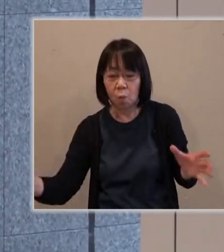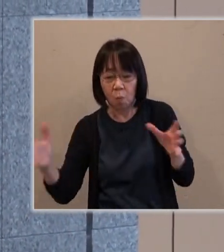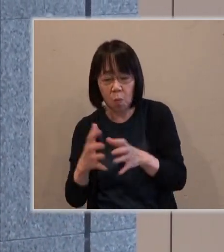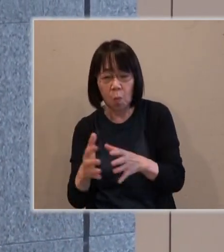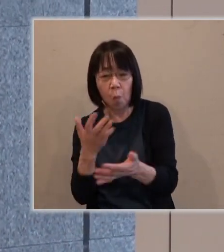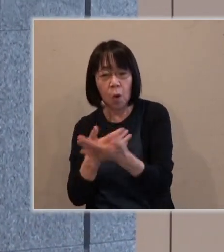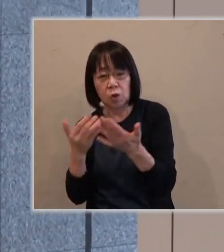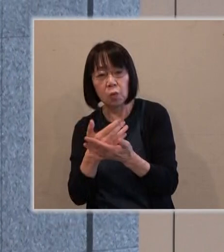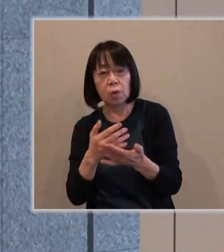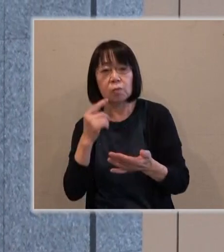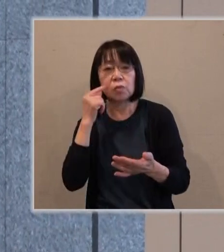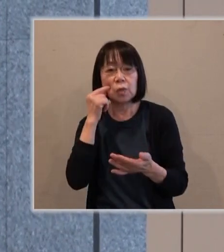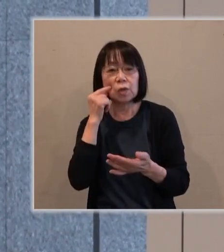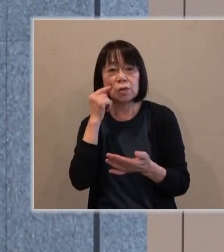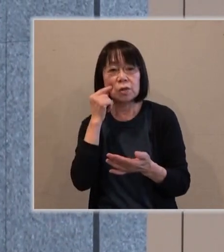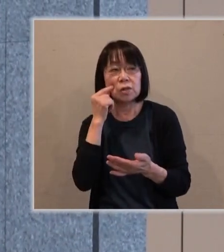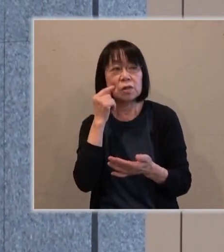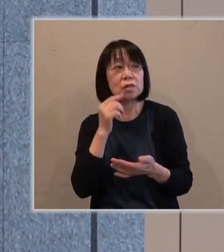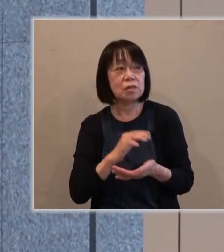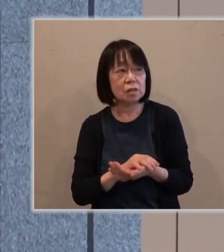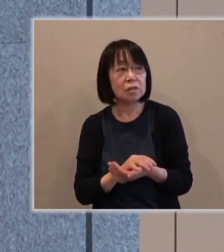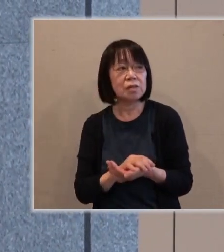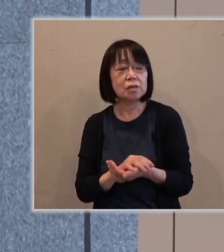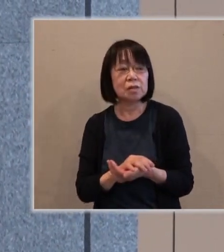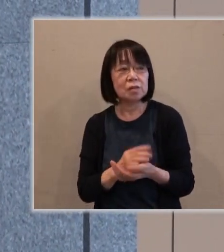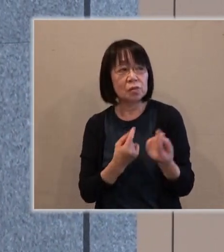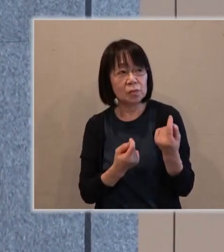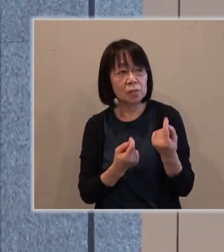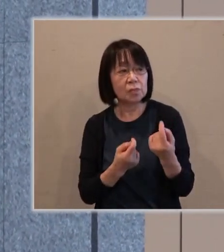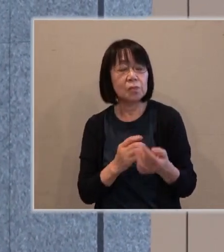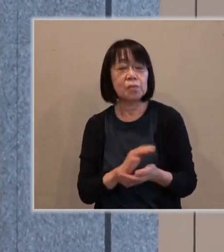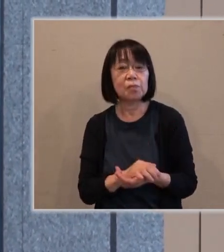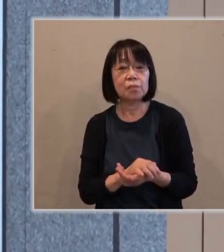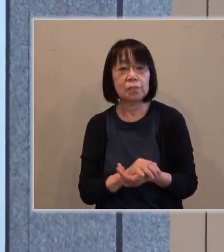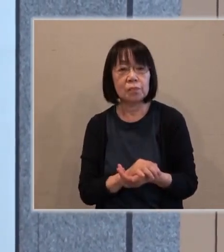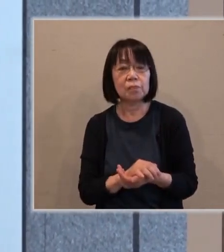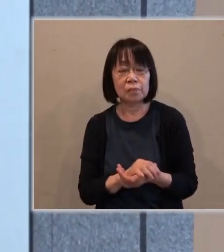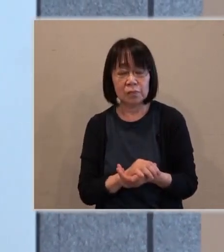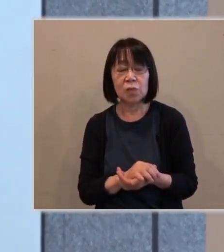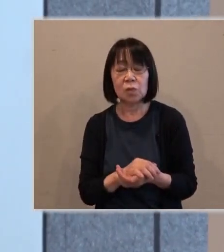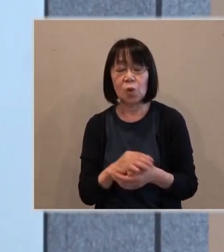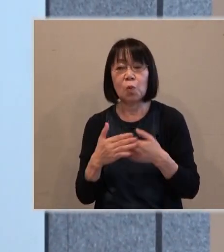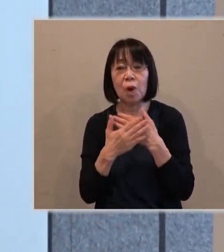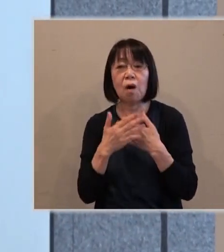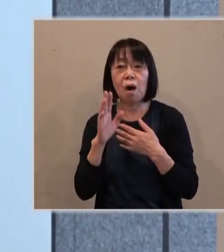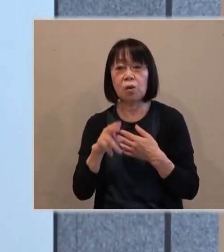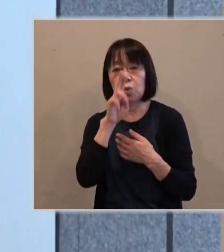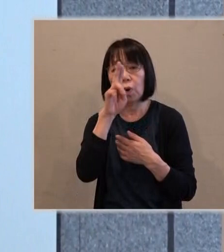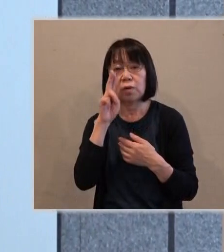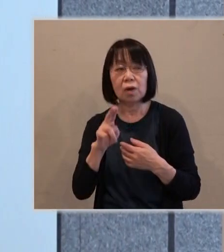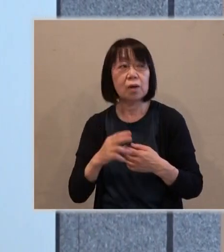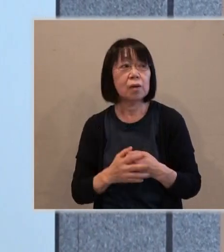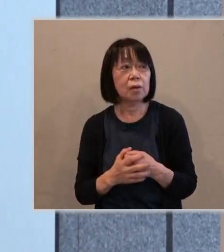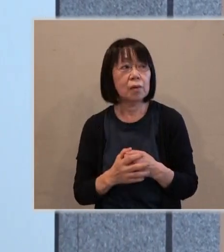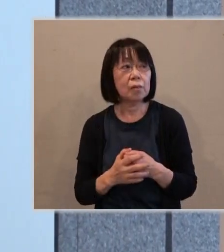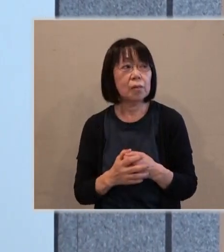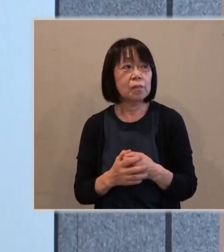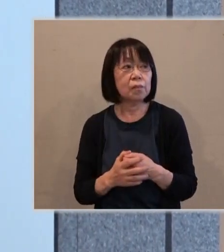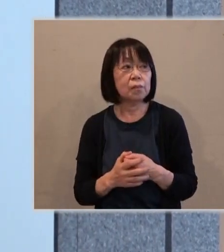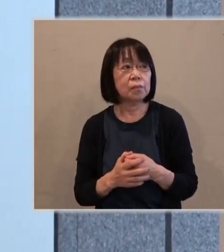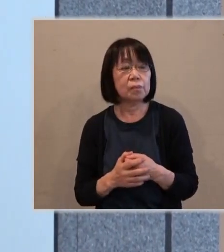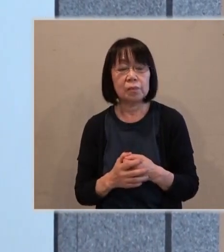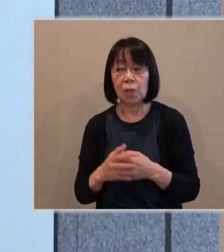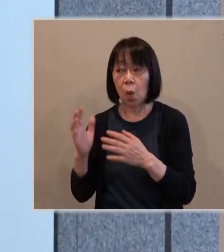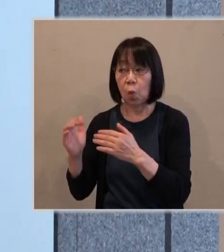ってないよなみたいな、そんな感じの話ってことですよね。特に日本の中だとそういうところがあるんじゃないかというところだと思うんですけど、 はい、伝える、うん、で大人